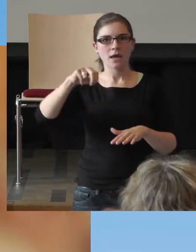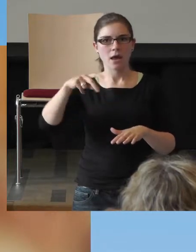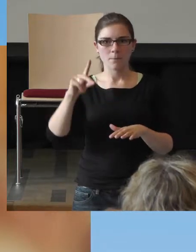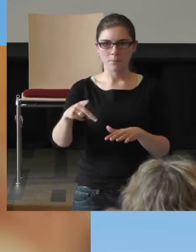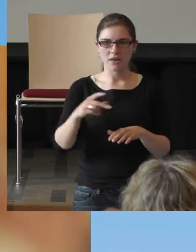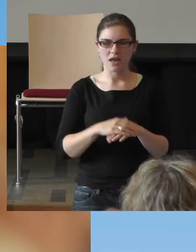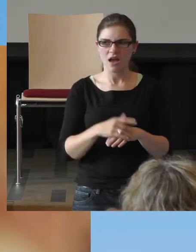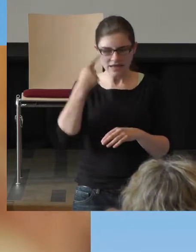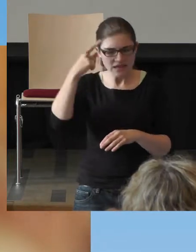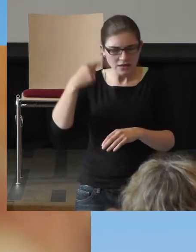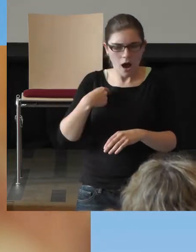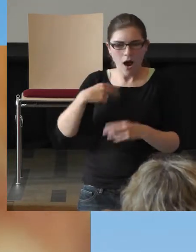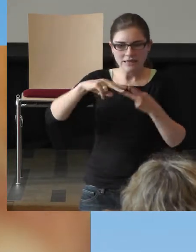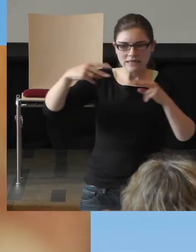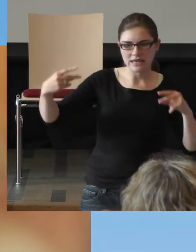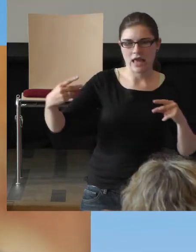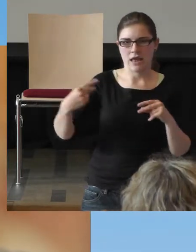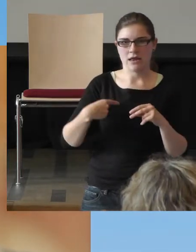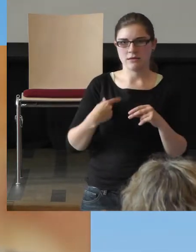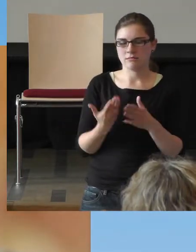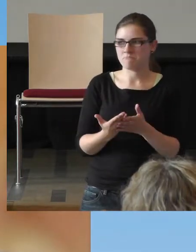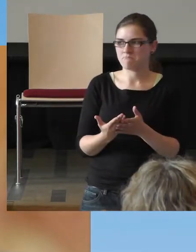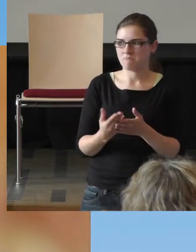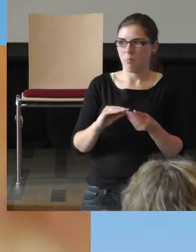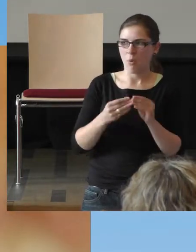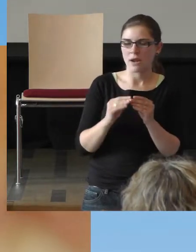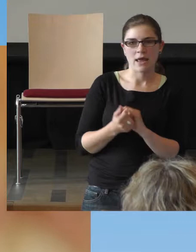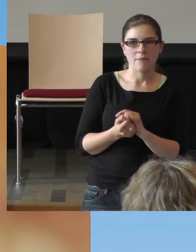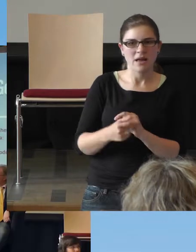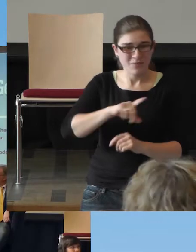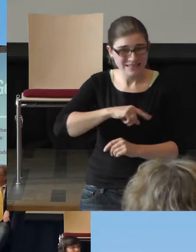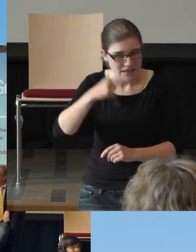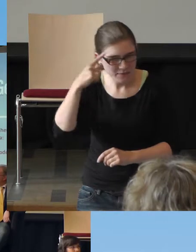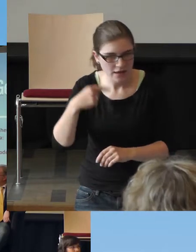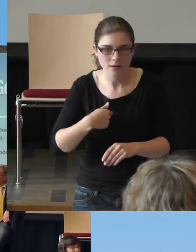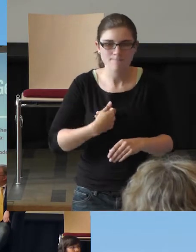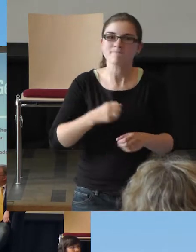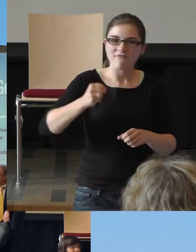Gendefekt oder so. Ich glaube eher, dass es durch die mechanische Reizung des Wanderns gekommen ist.